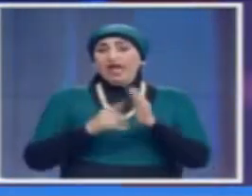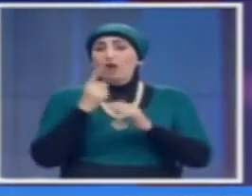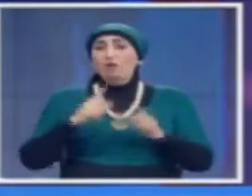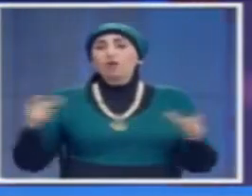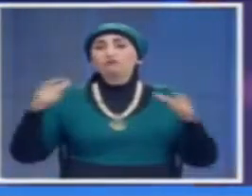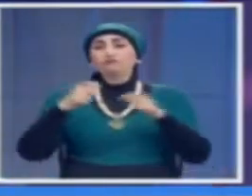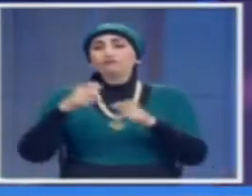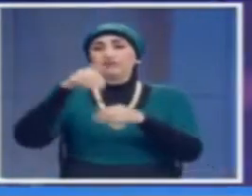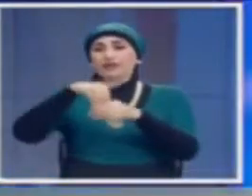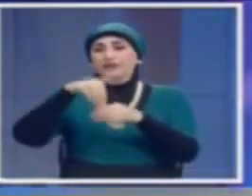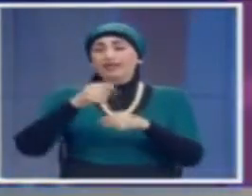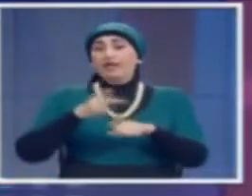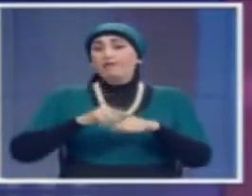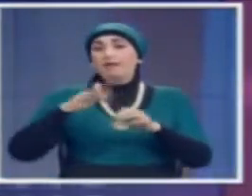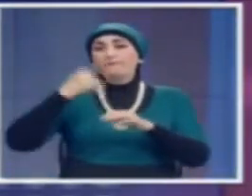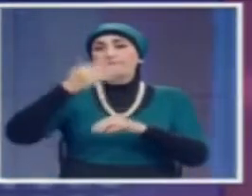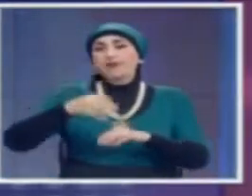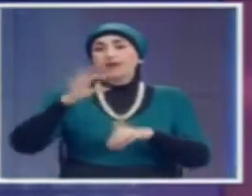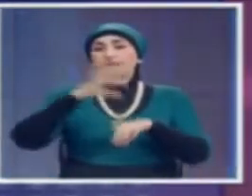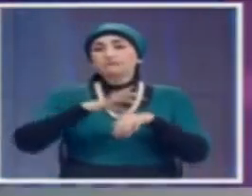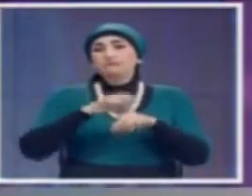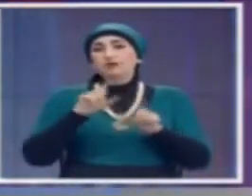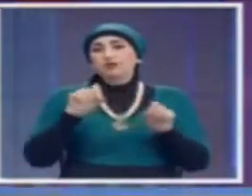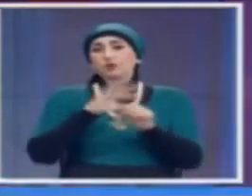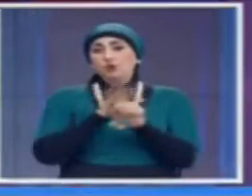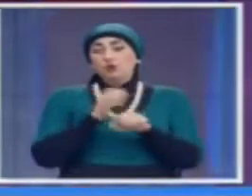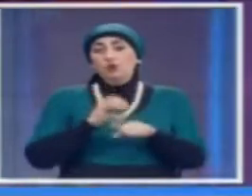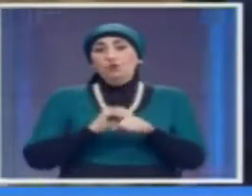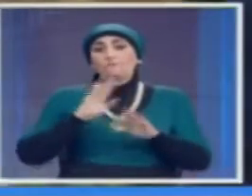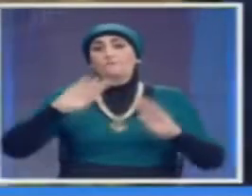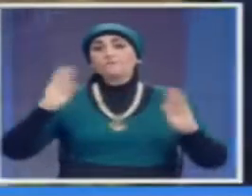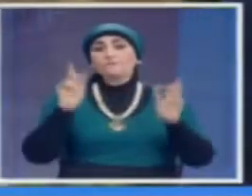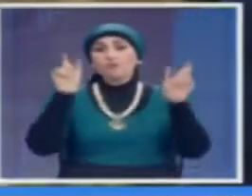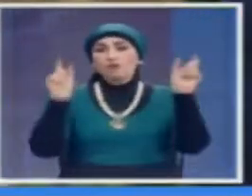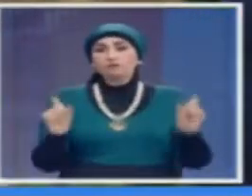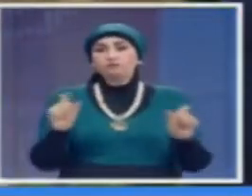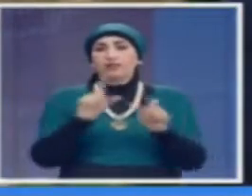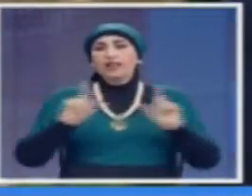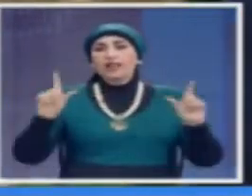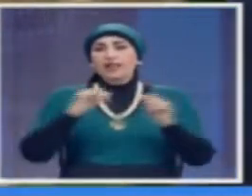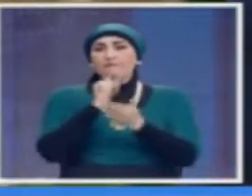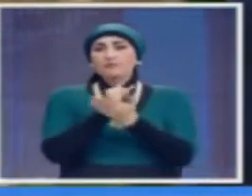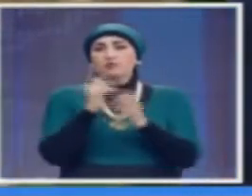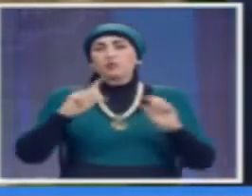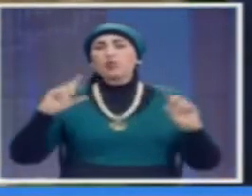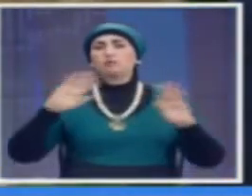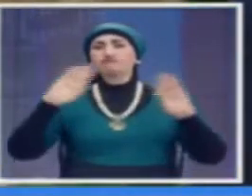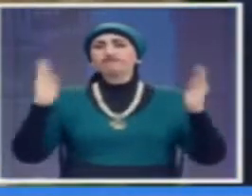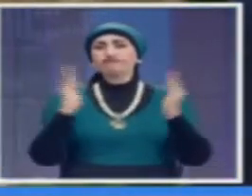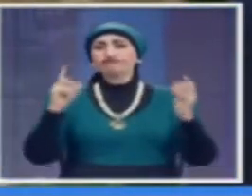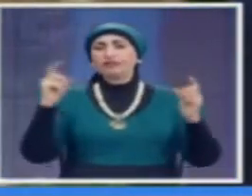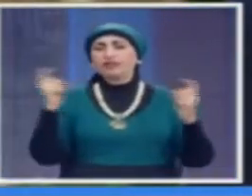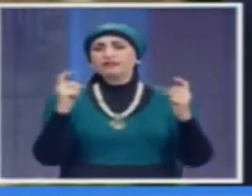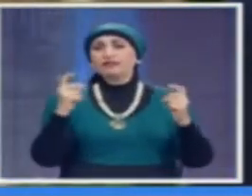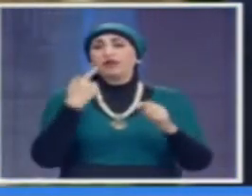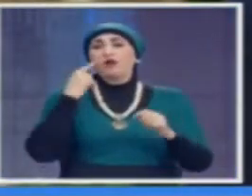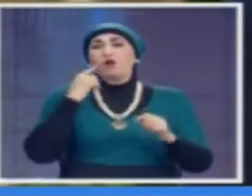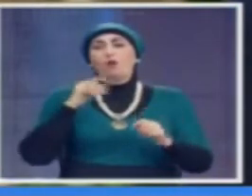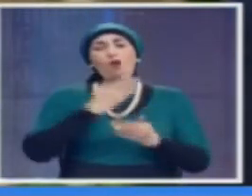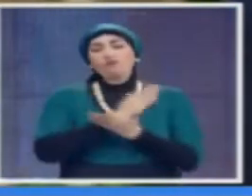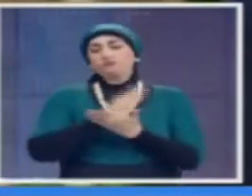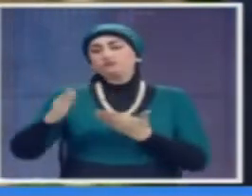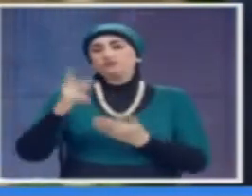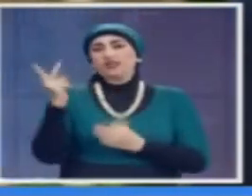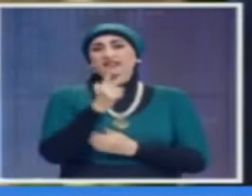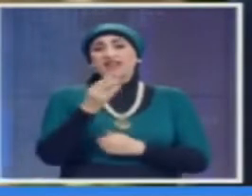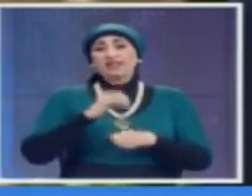أول تجمع انتخابي له منذ إصابته بكورونا. وكانت لجنة المناظرات الرئاسية قد ألغت رسميا المناظرة الثانية